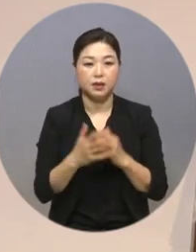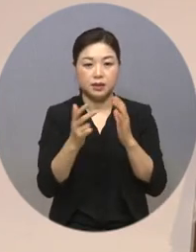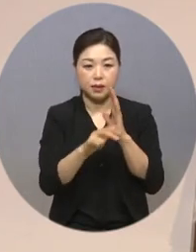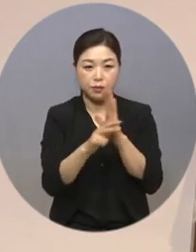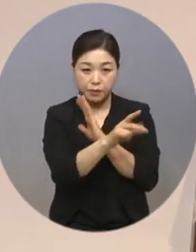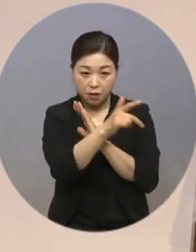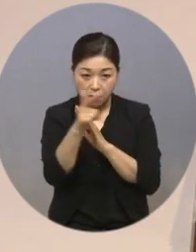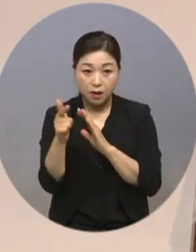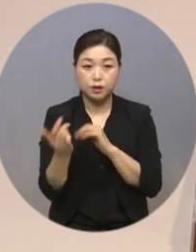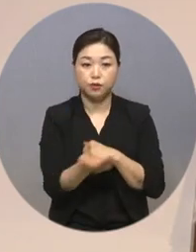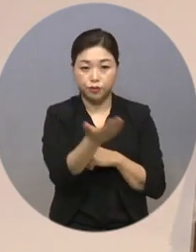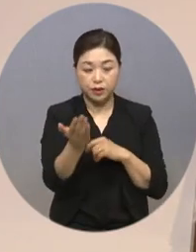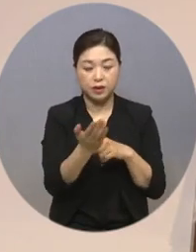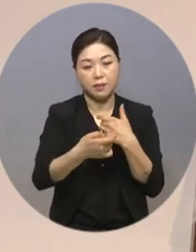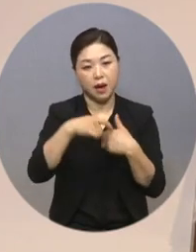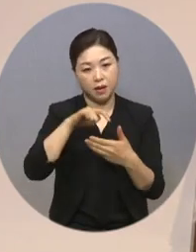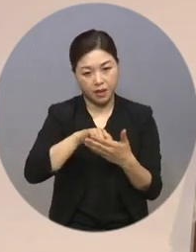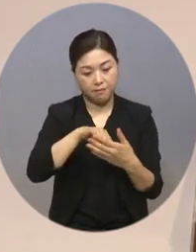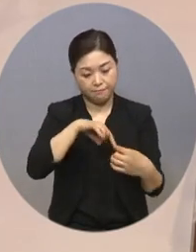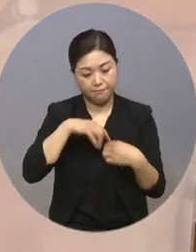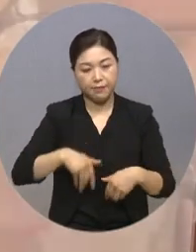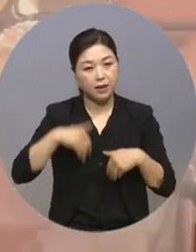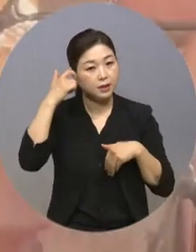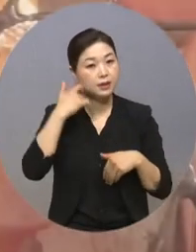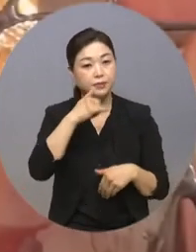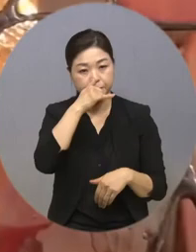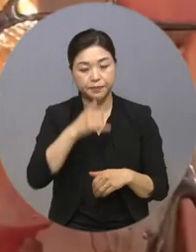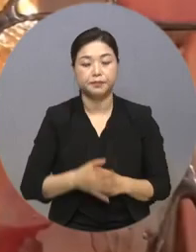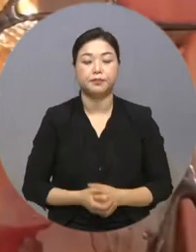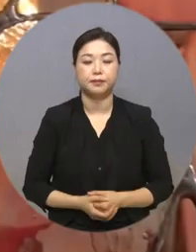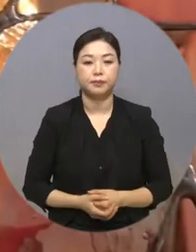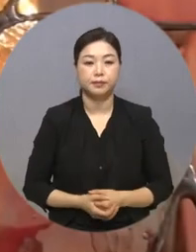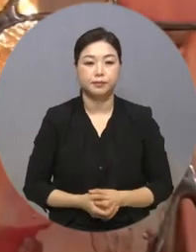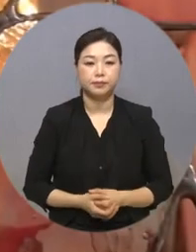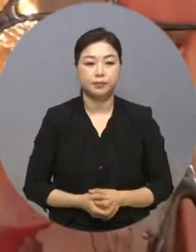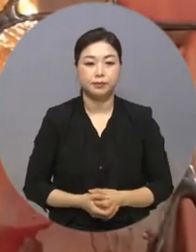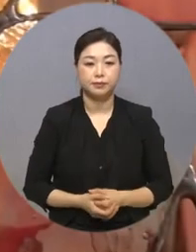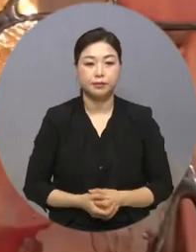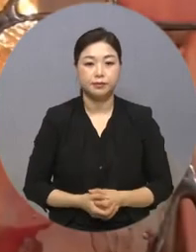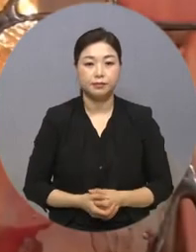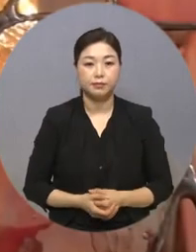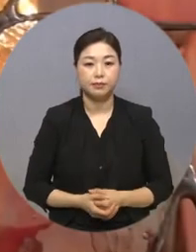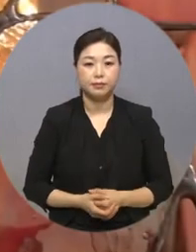우리 모두에게 따스하게 다가옵니다. 복지TV 뉴스 이소영입니다.